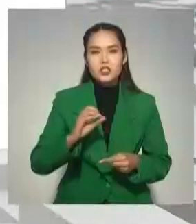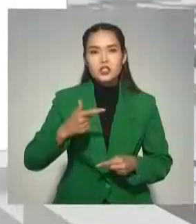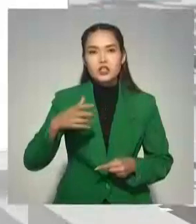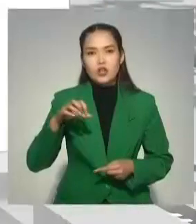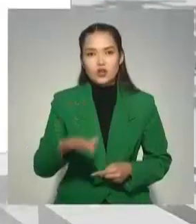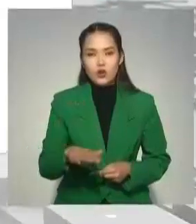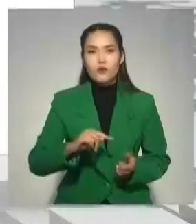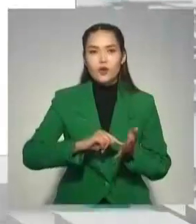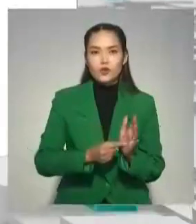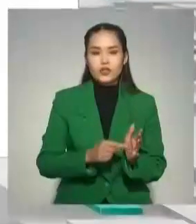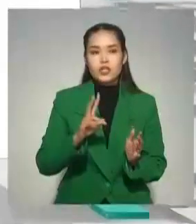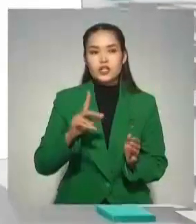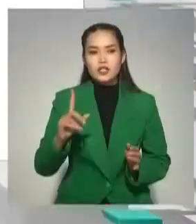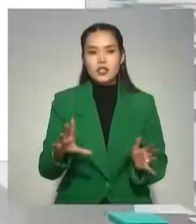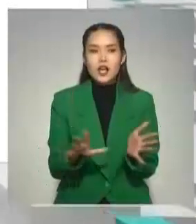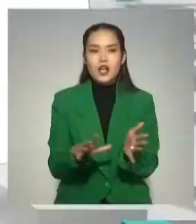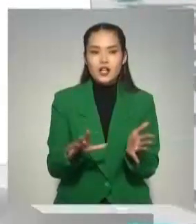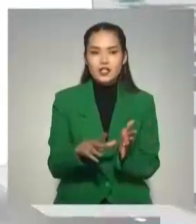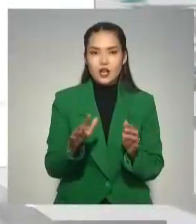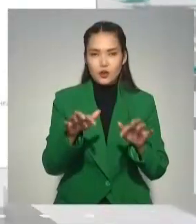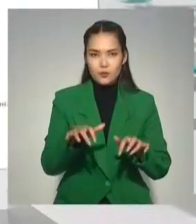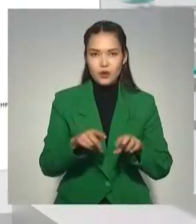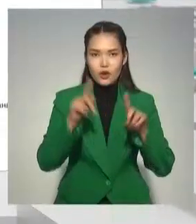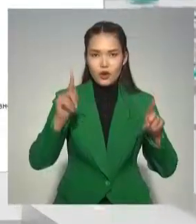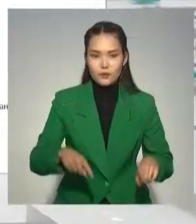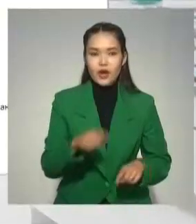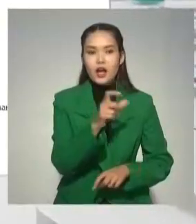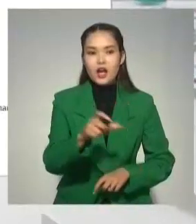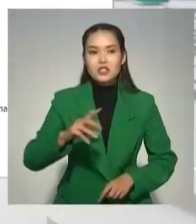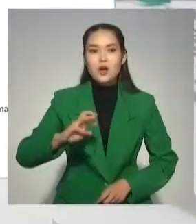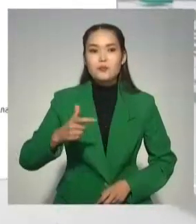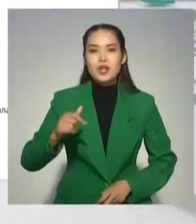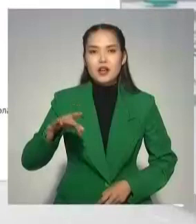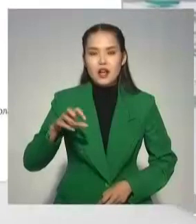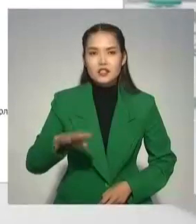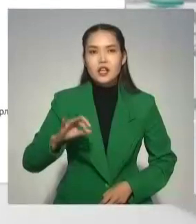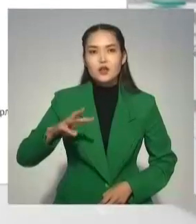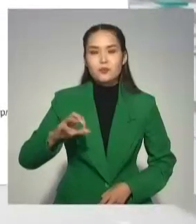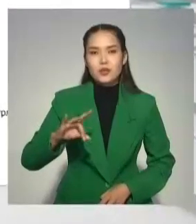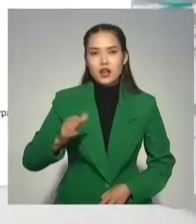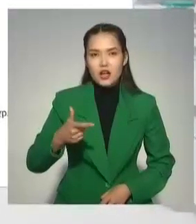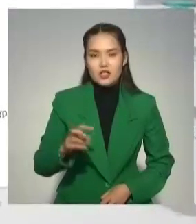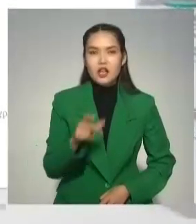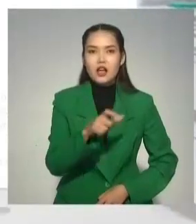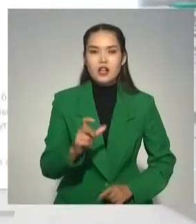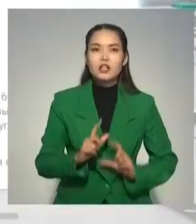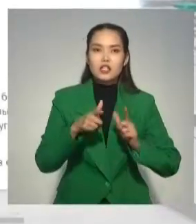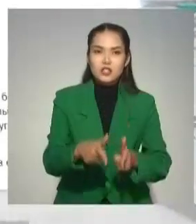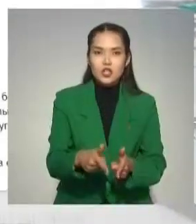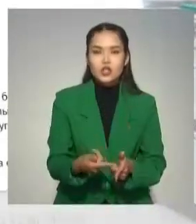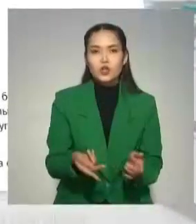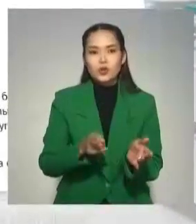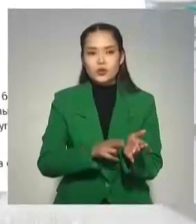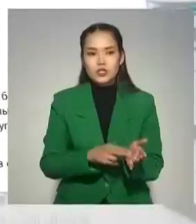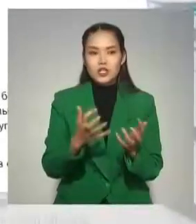үшін egov.kz электронды үкімет порталының азаматтық, миграция және иммиграция, халықты тіркеу және тіркеу есебінен алып